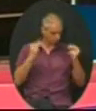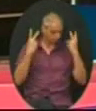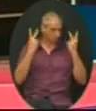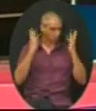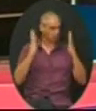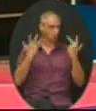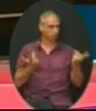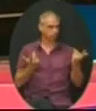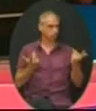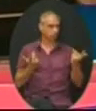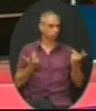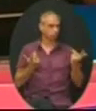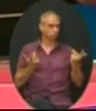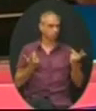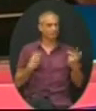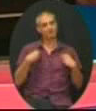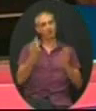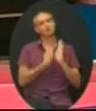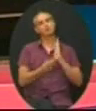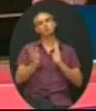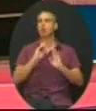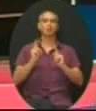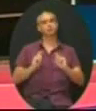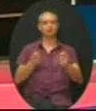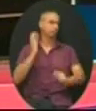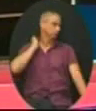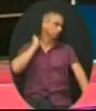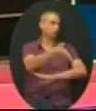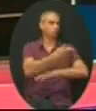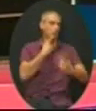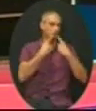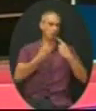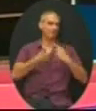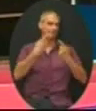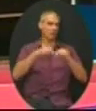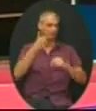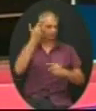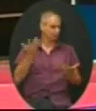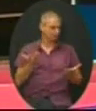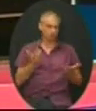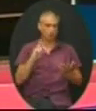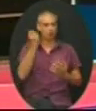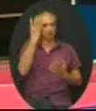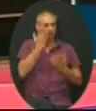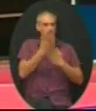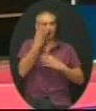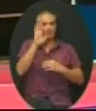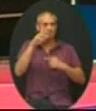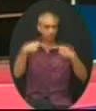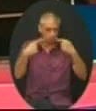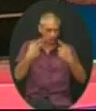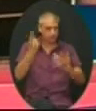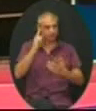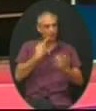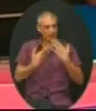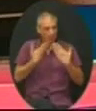משמעותית, ולתת פטור מחובת הנחה ולהביא אותה ישר לדיון ועדת שרים. דברים, לא סתם אמרו 45 יום.